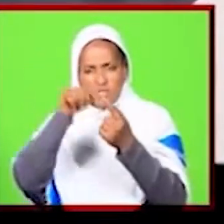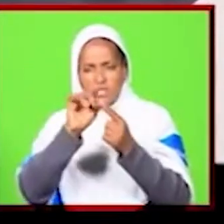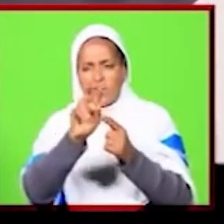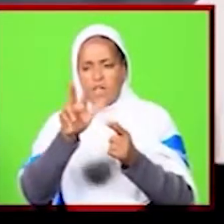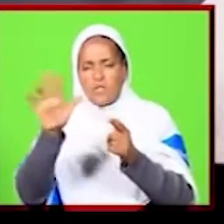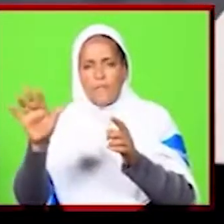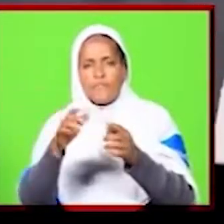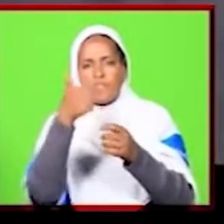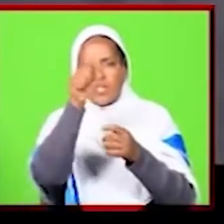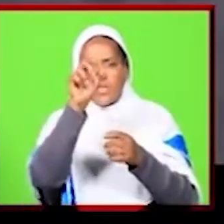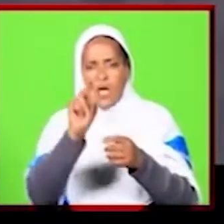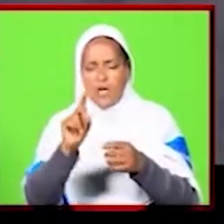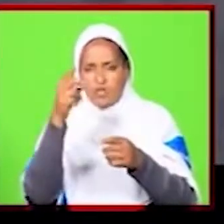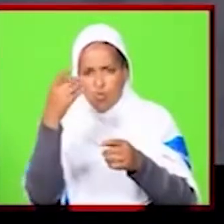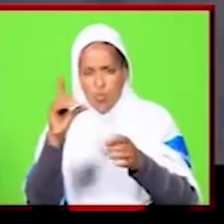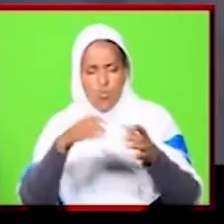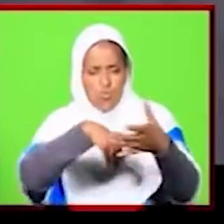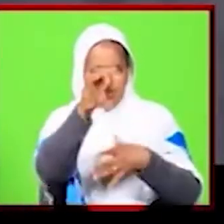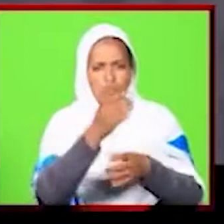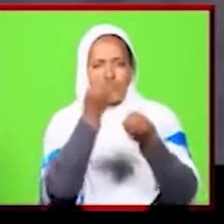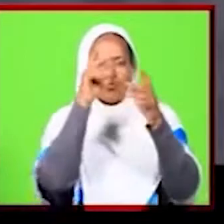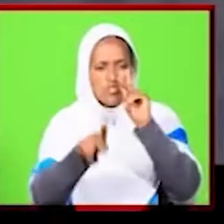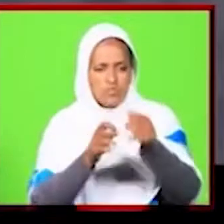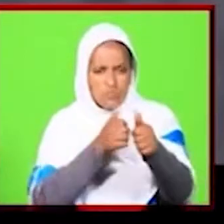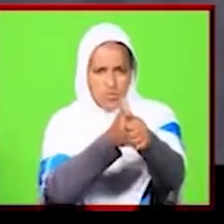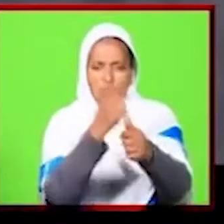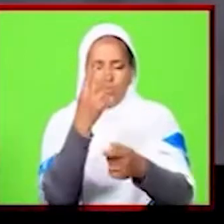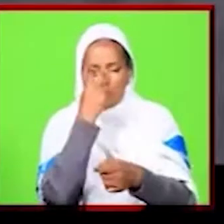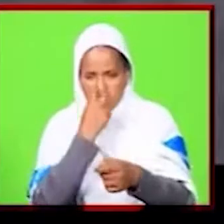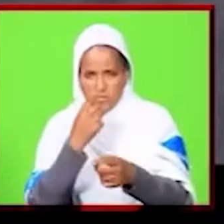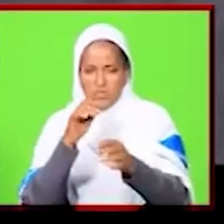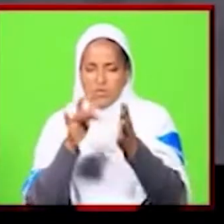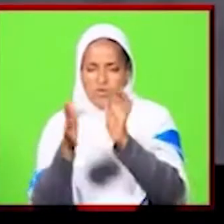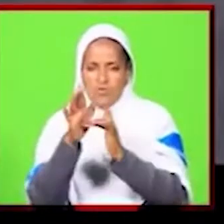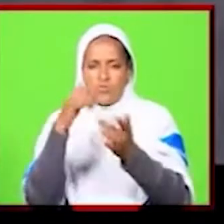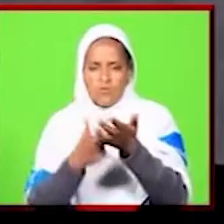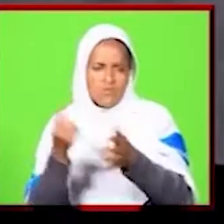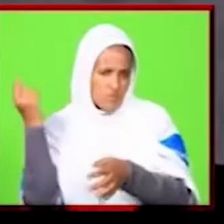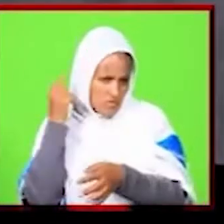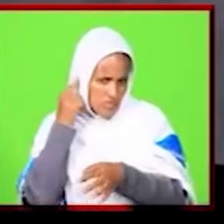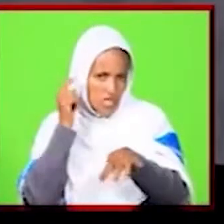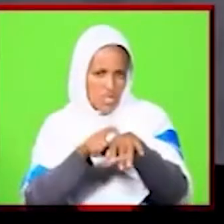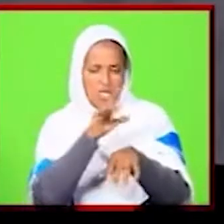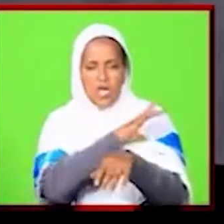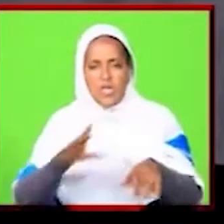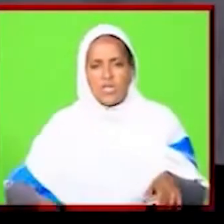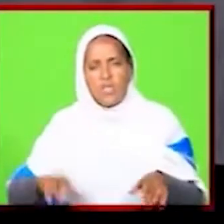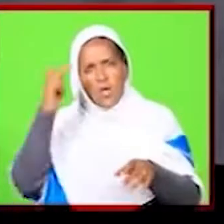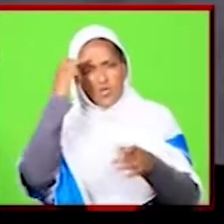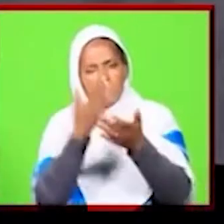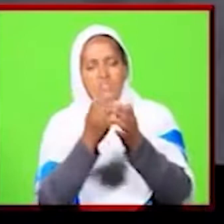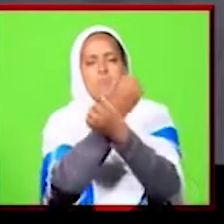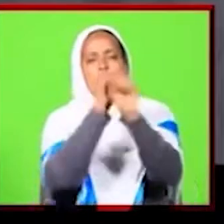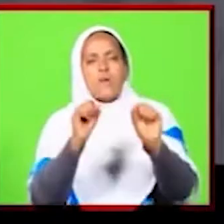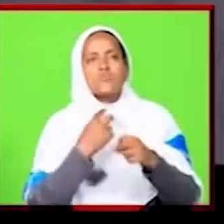20 ቁጥር 29 እስከ 34 ምን ይላል? ከኢያሪኮም ሲወጡ ብዙ ሕዝብ ተከተሉት። እነሆም ሁለት ዕውሮች በመንገድ ዳር ተቀምጠው ኢየሱስ እንዲያልፍ በሰሙ